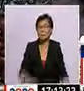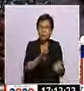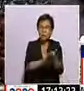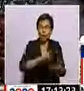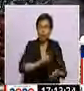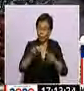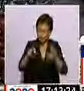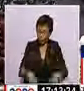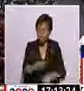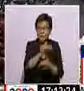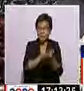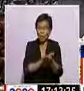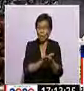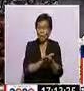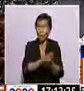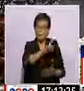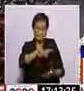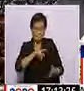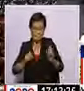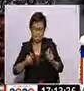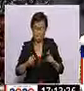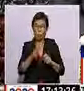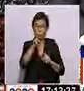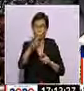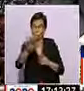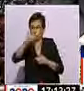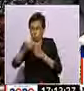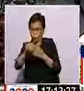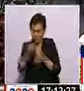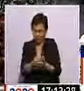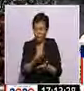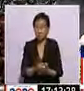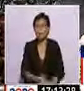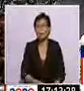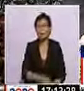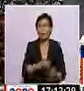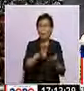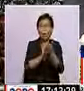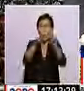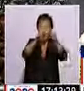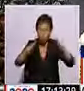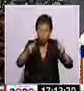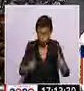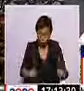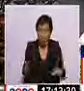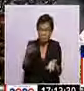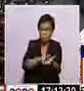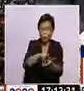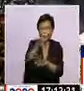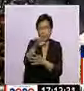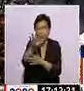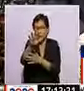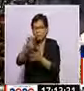Sekolah agama rakyat dan sekolah agama persendirian RM25 juta ringgit. Sekolah penduduk yang berdaftar